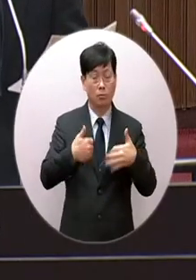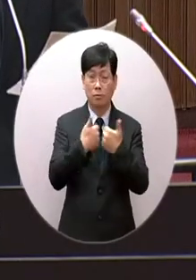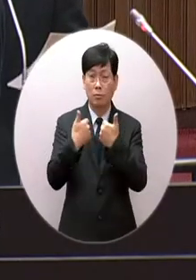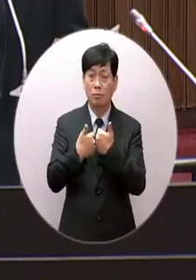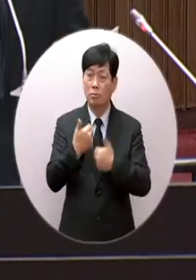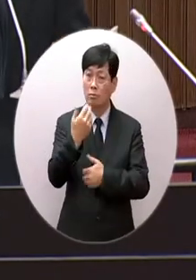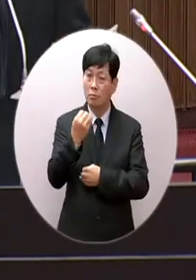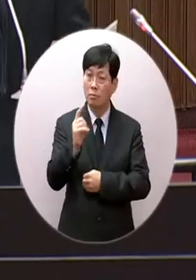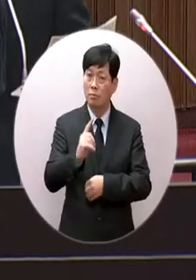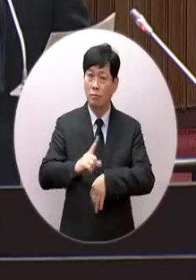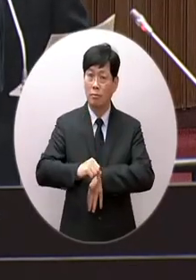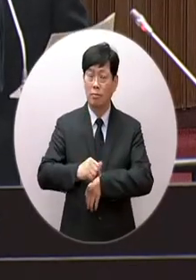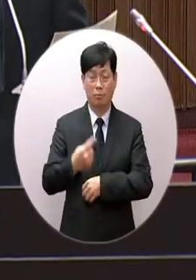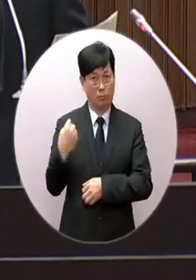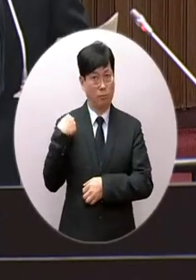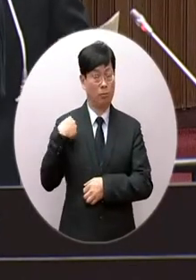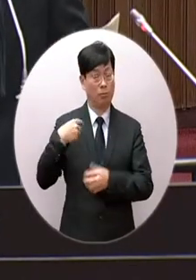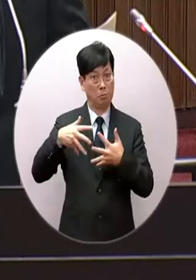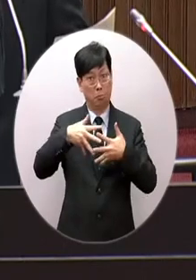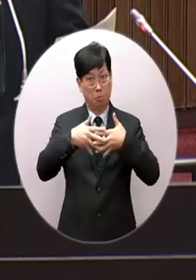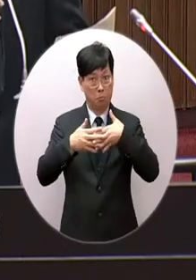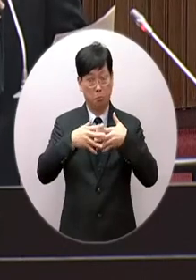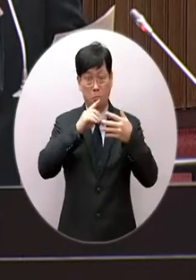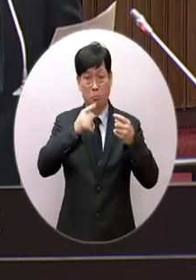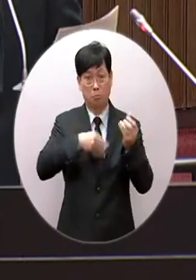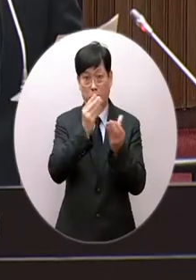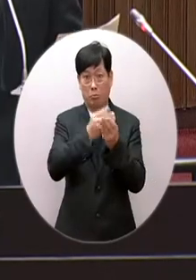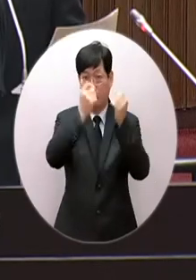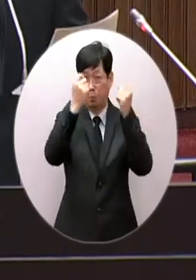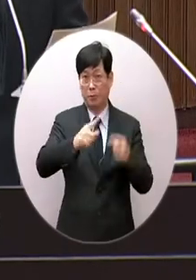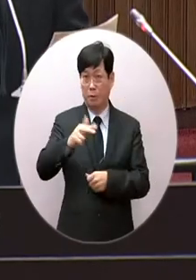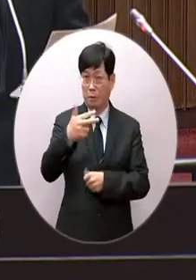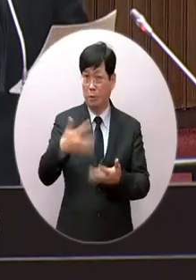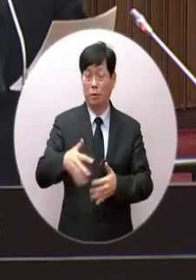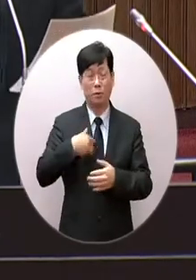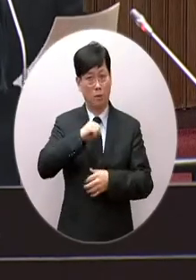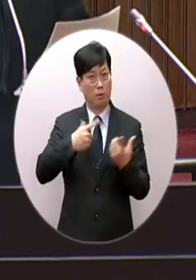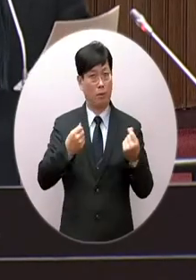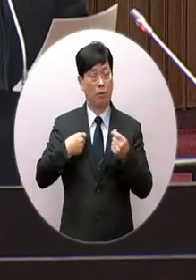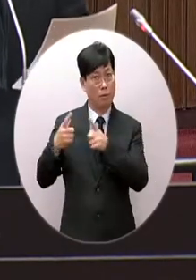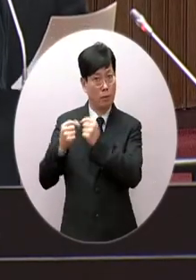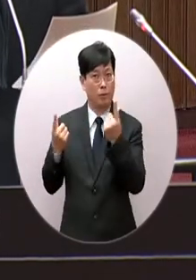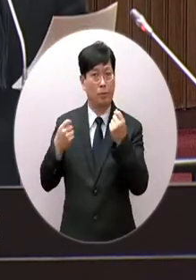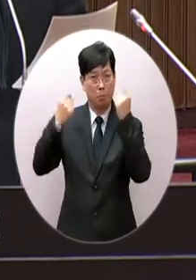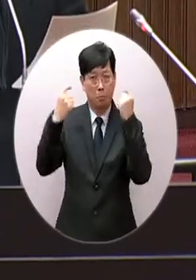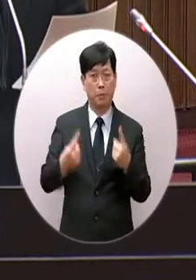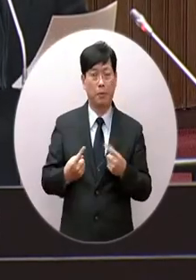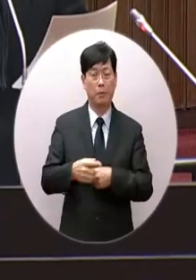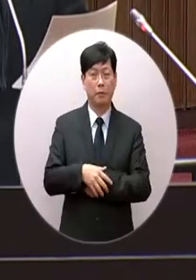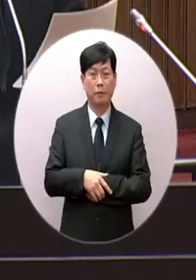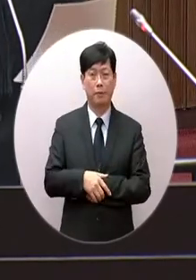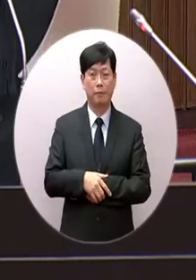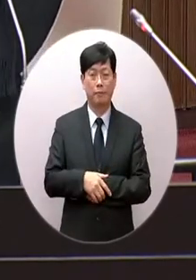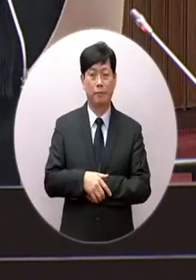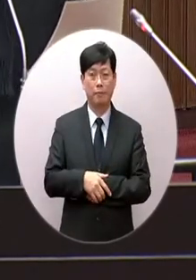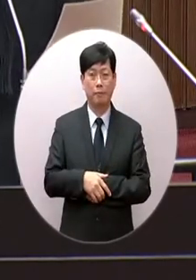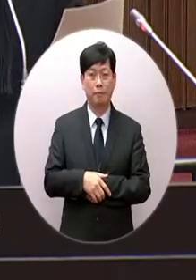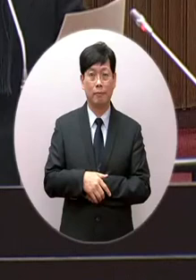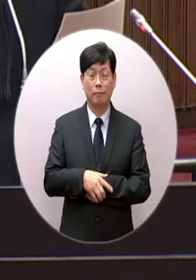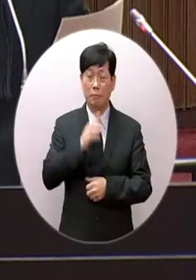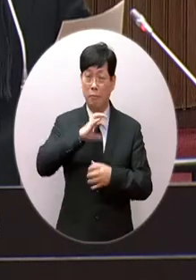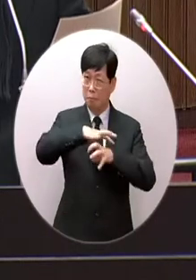会？你看昨天哦，美国股市暴跌700多点，台湾股市也大跌，日本也跌。等于